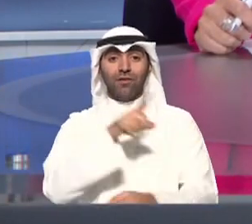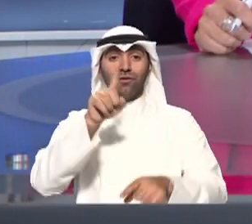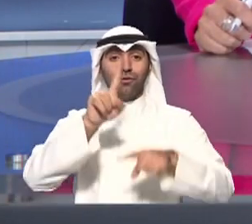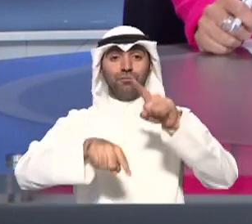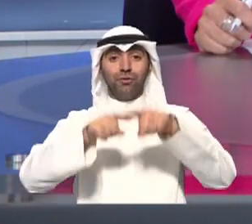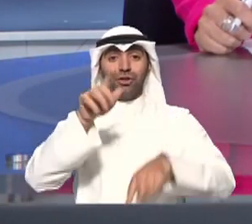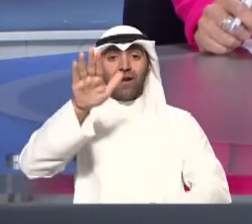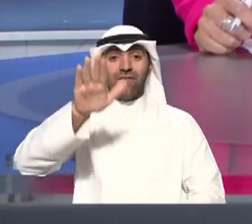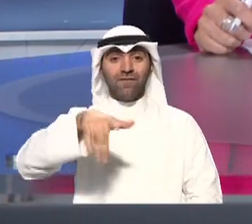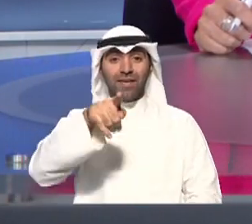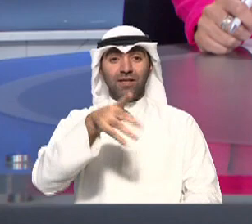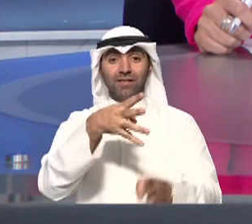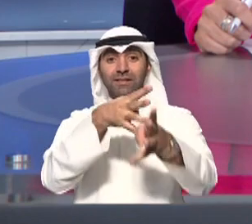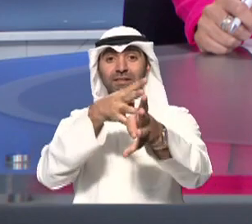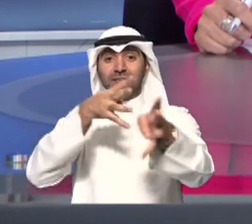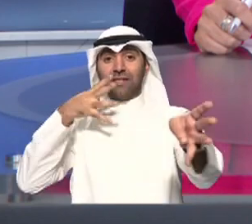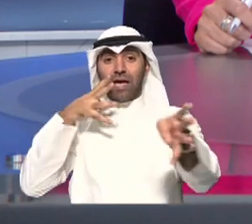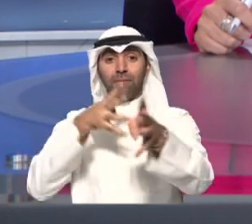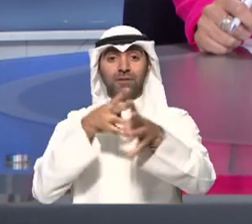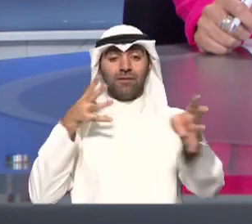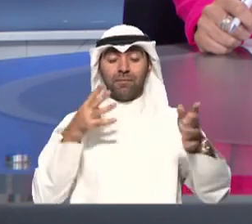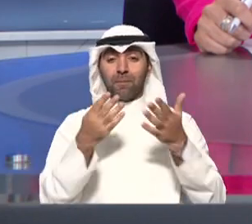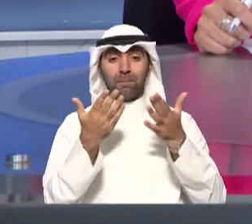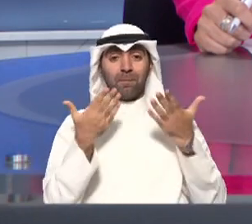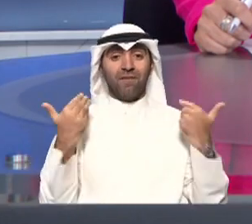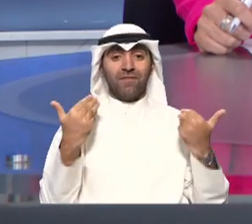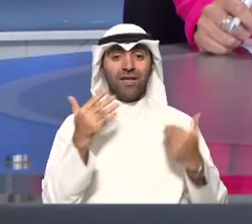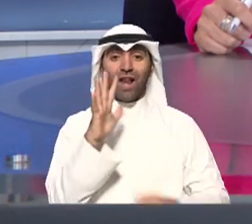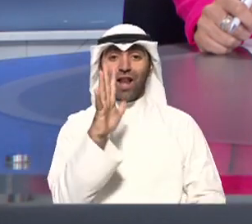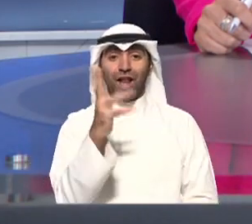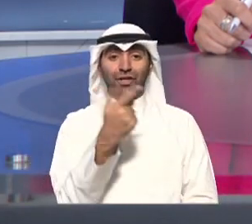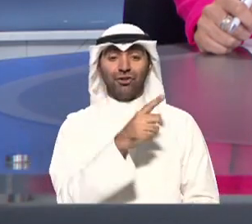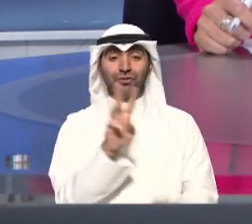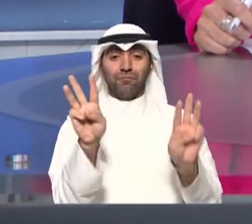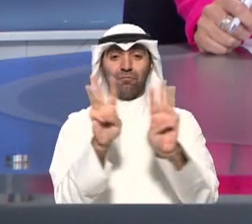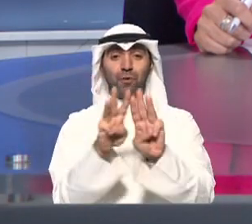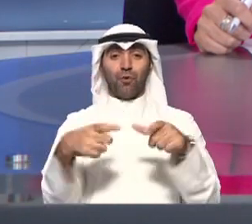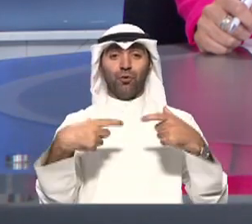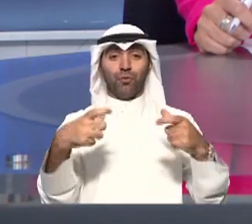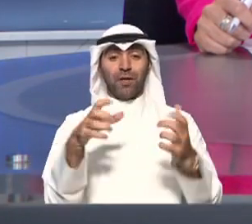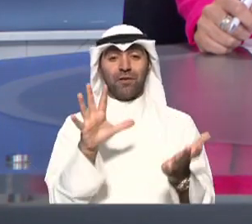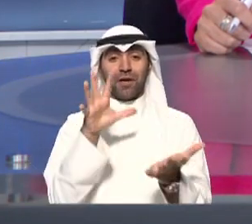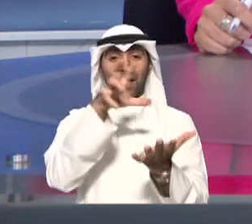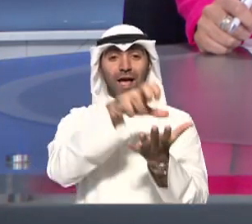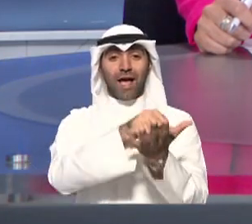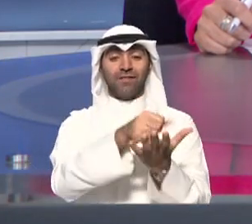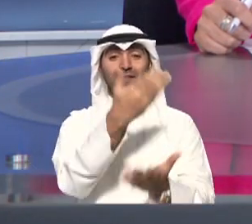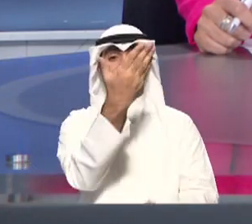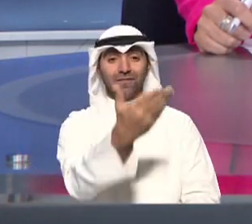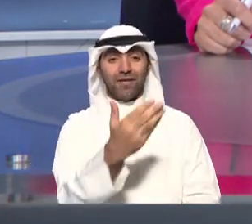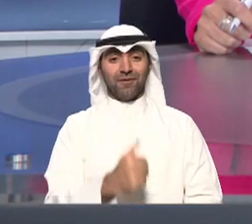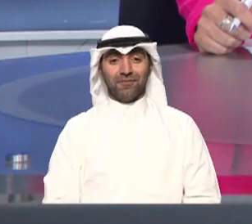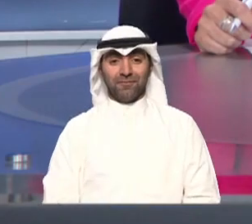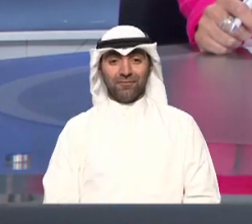المراجعين وتقليل فرص انتقال العدوى، بالإضافة إلى توفير أفضل الخدمات الصحية التوعوية للمرضى.